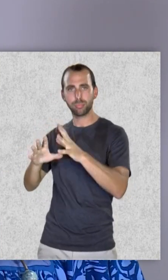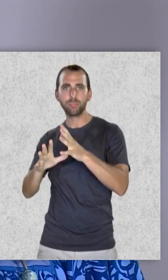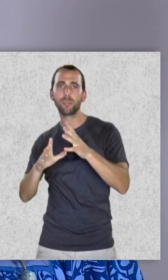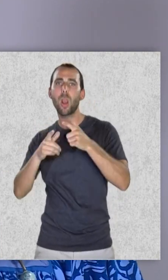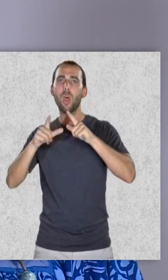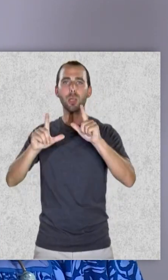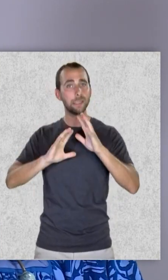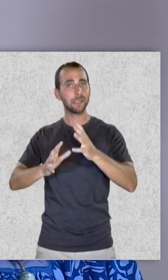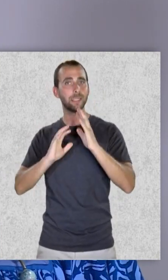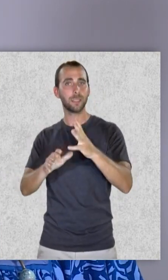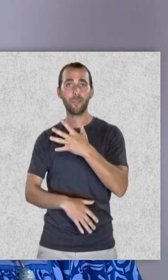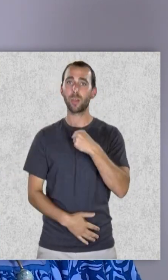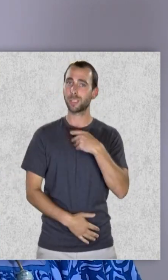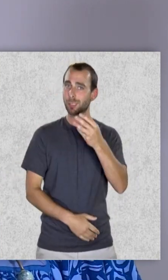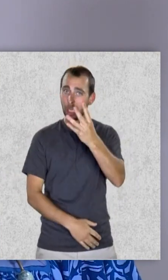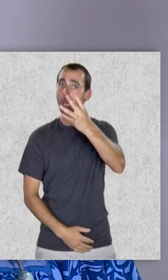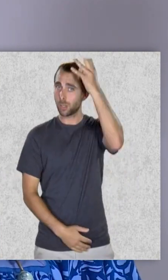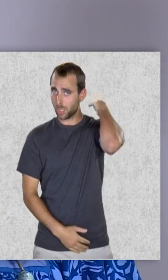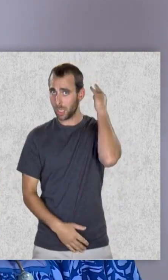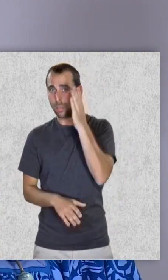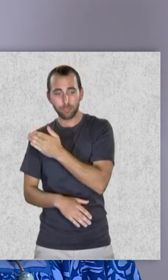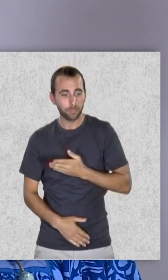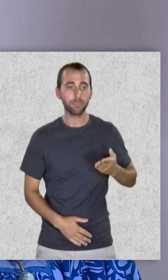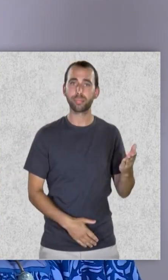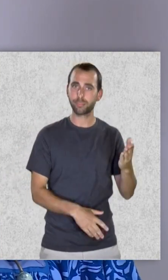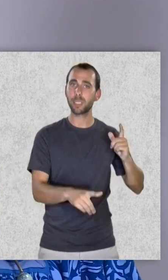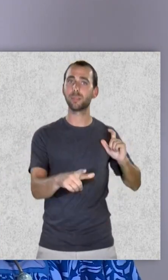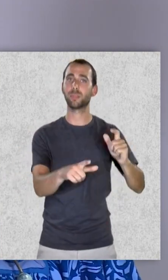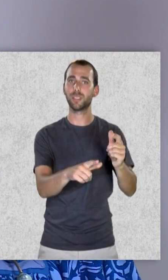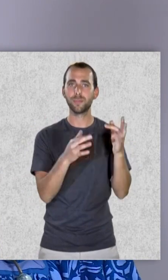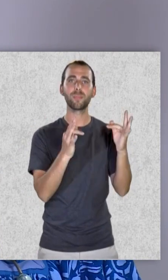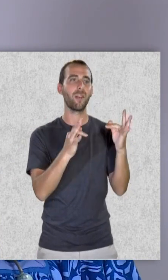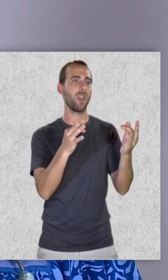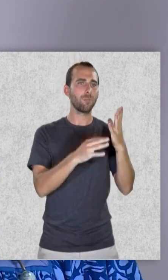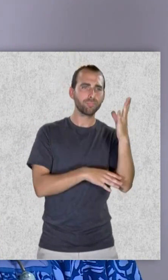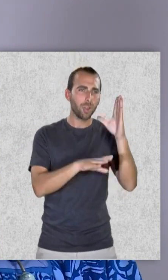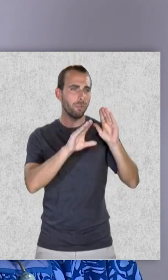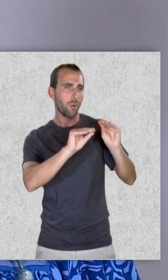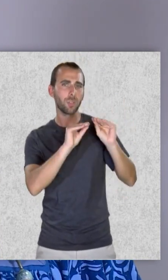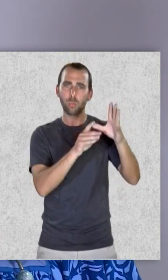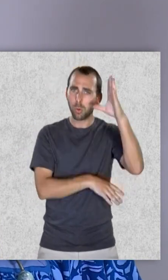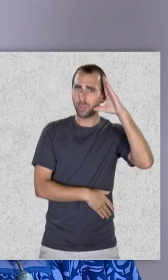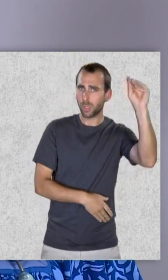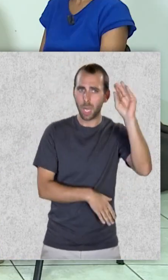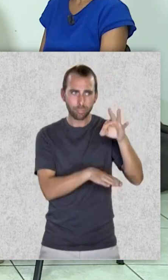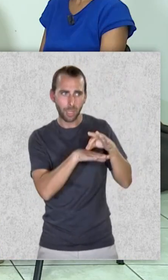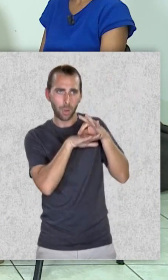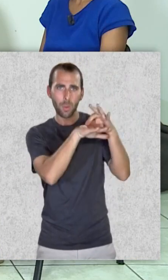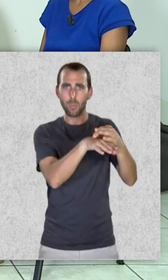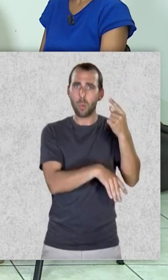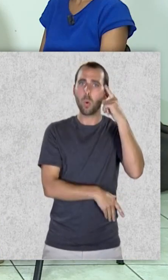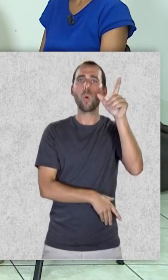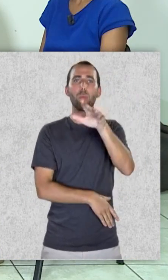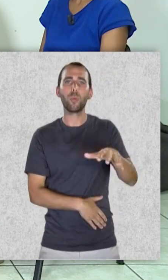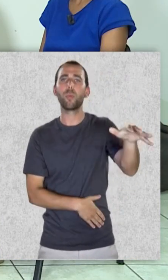et un autre dispositif qui se tourne sur l'accompagnement et la formation professionnelle des jeunes adultes. Donc